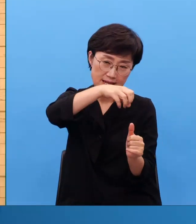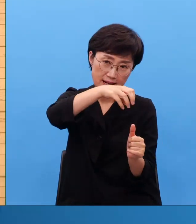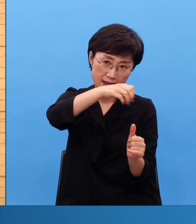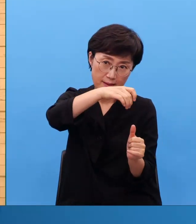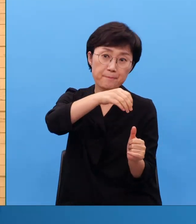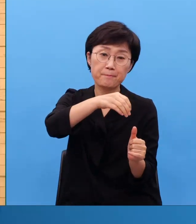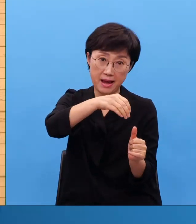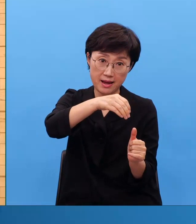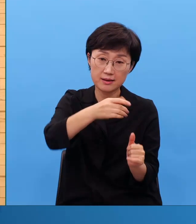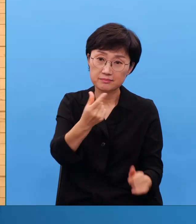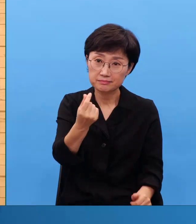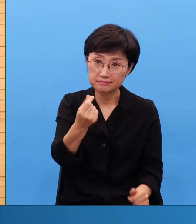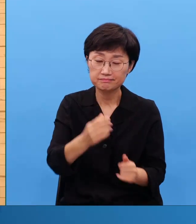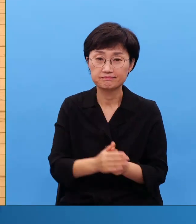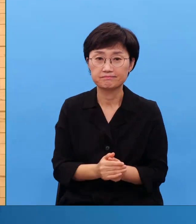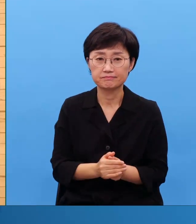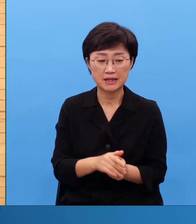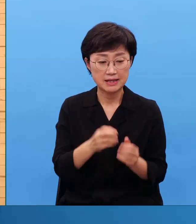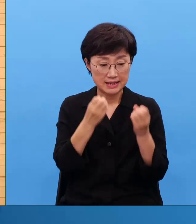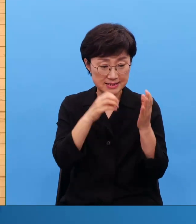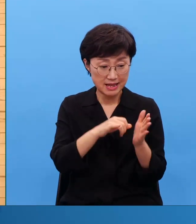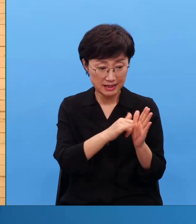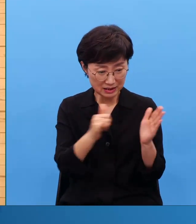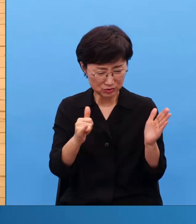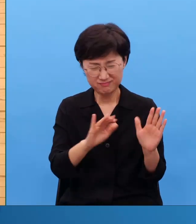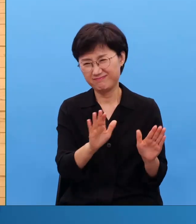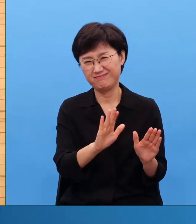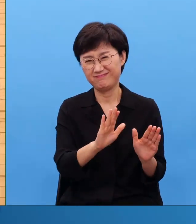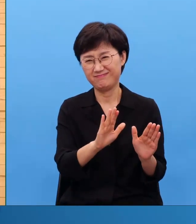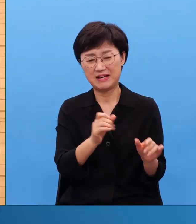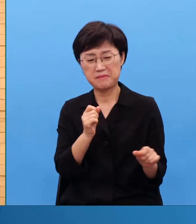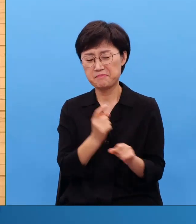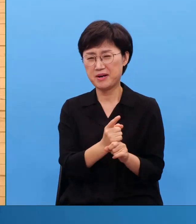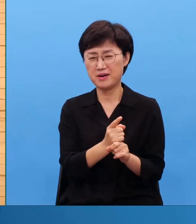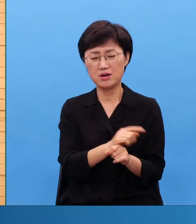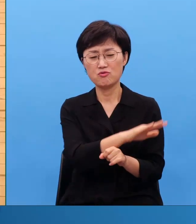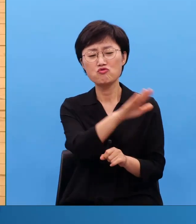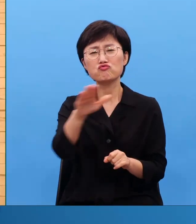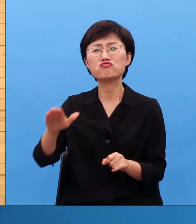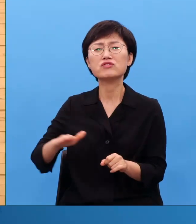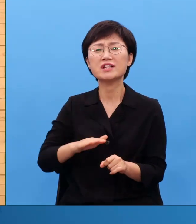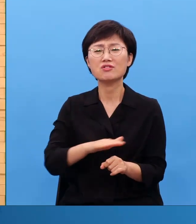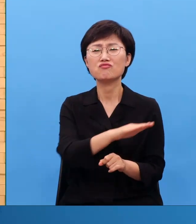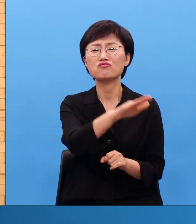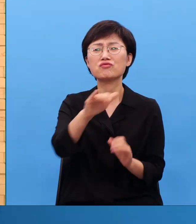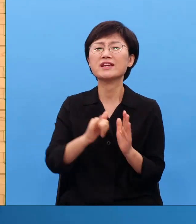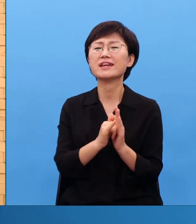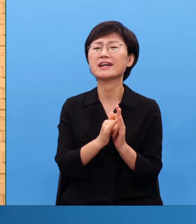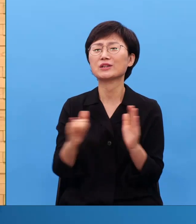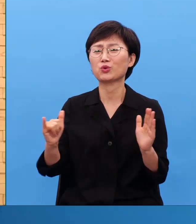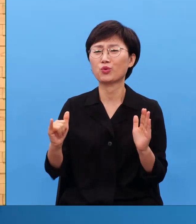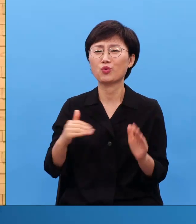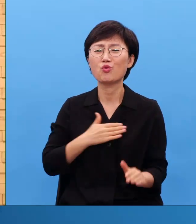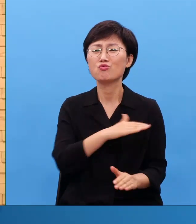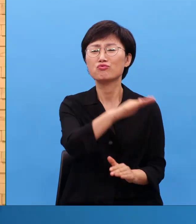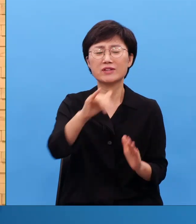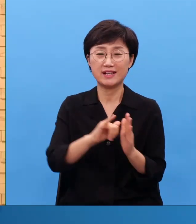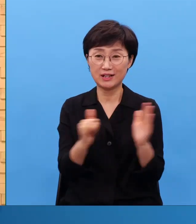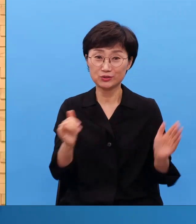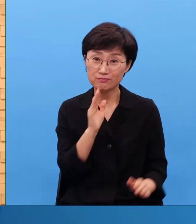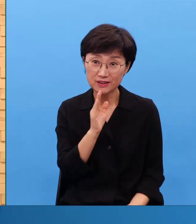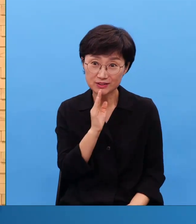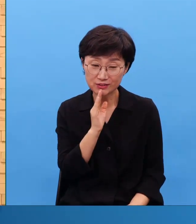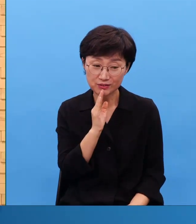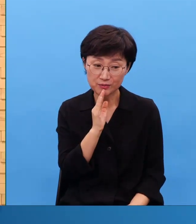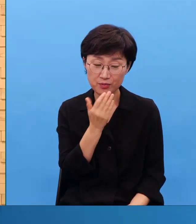weekend. 그래서 이제 새 가족이 아니고 그냥 우리 가족입니다. And now you are not new believers, you are just family. 다음 주에는